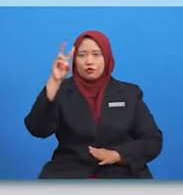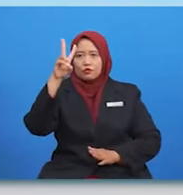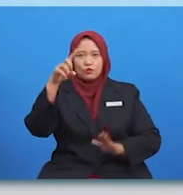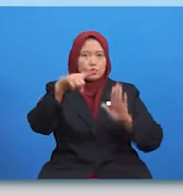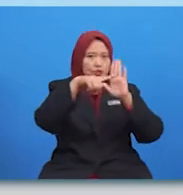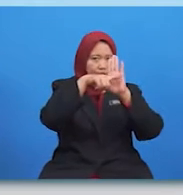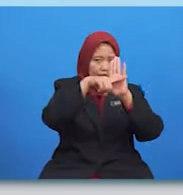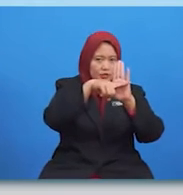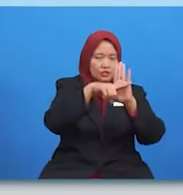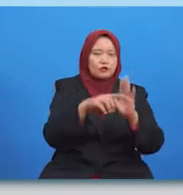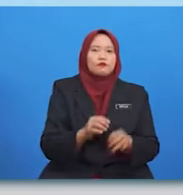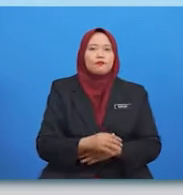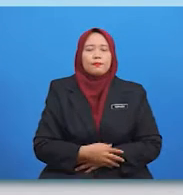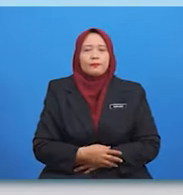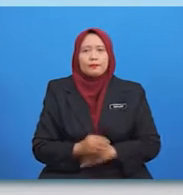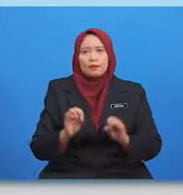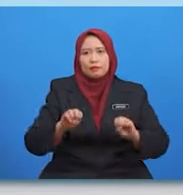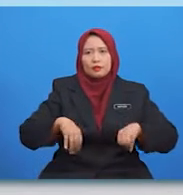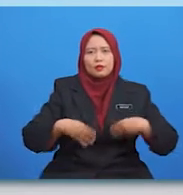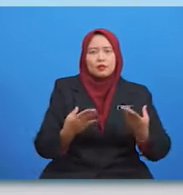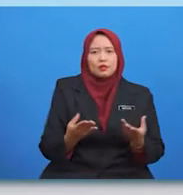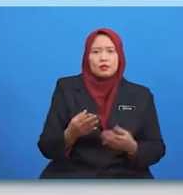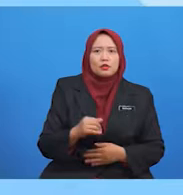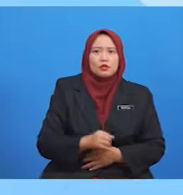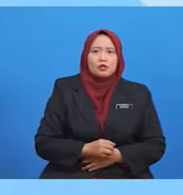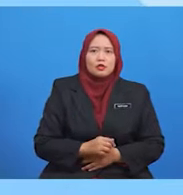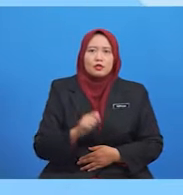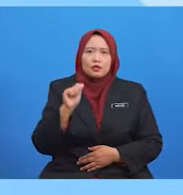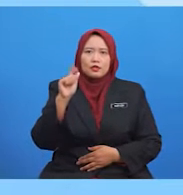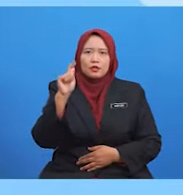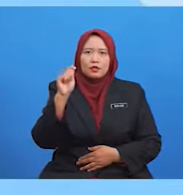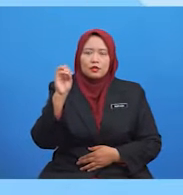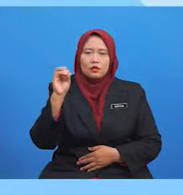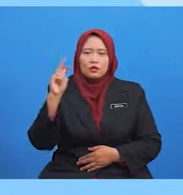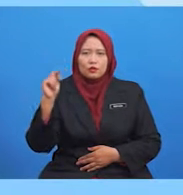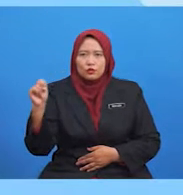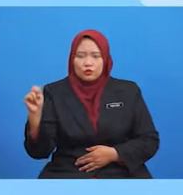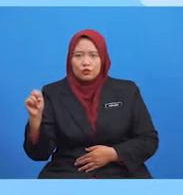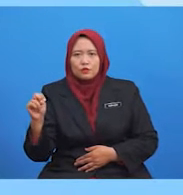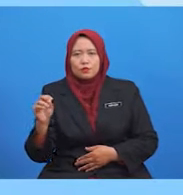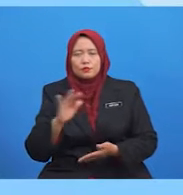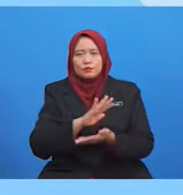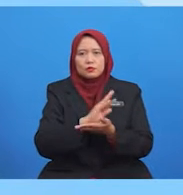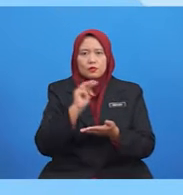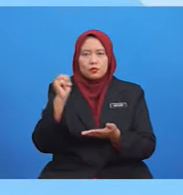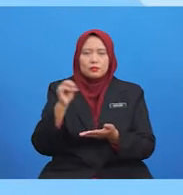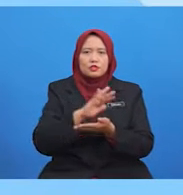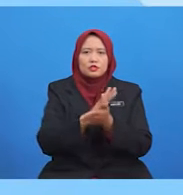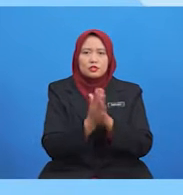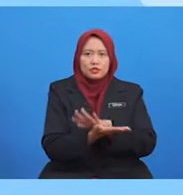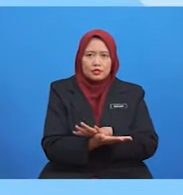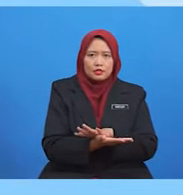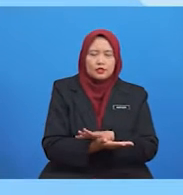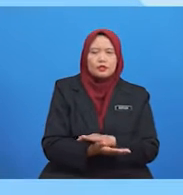Murid-murid, mari kita lihat pula bagaimana atom klorin ini boleh membentuk ion negatif. Atom